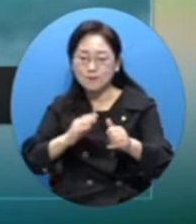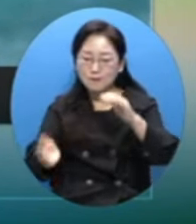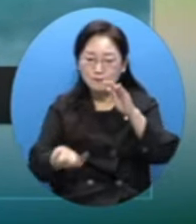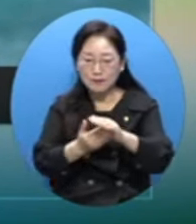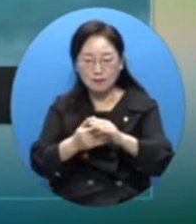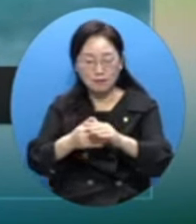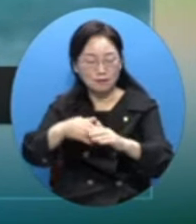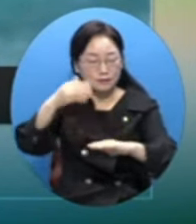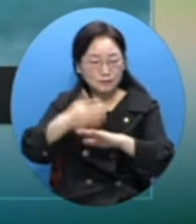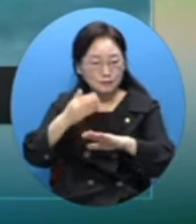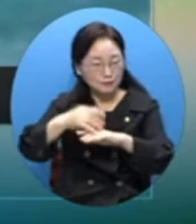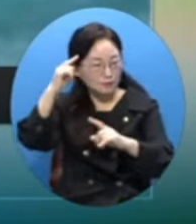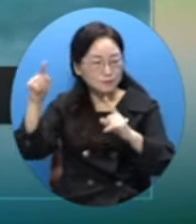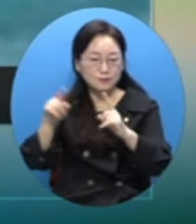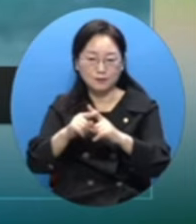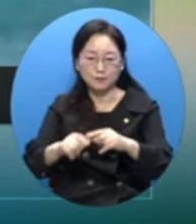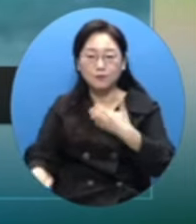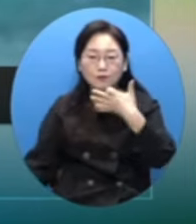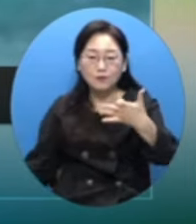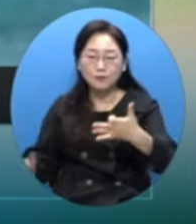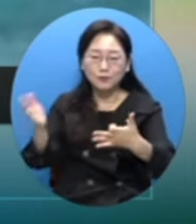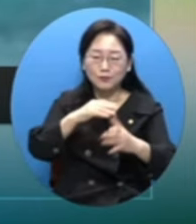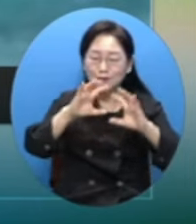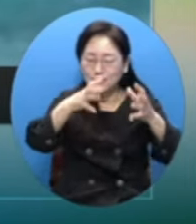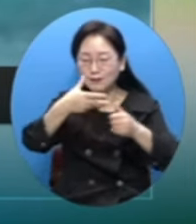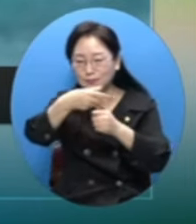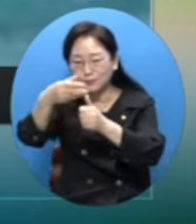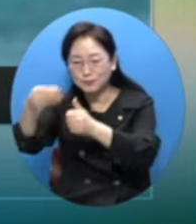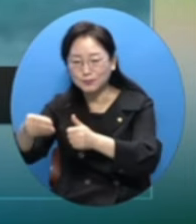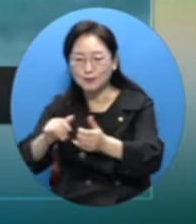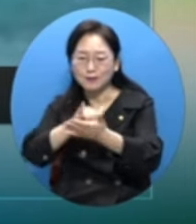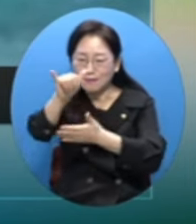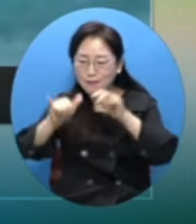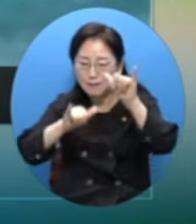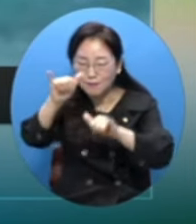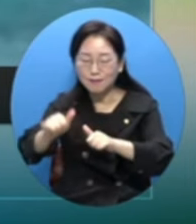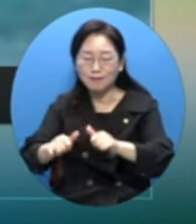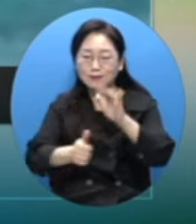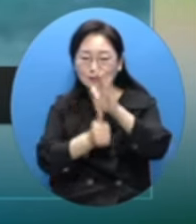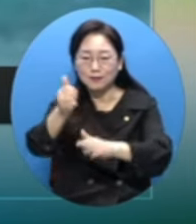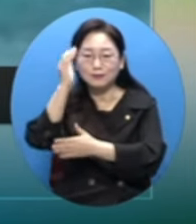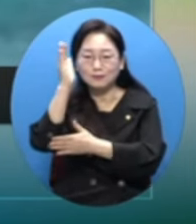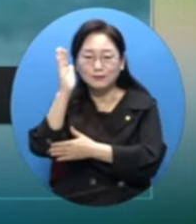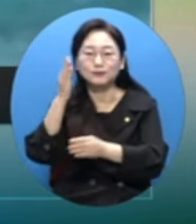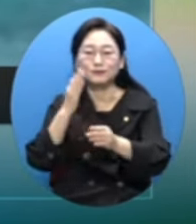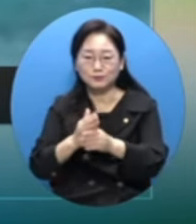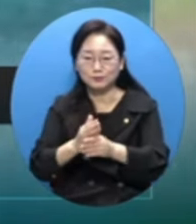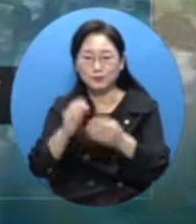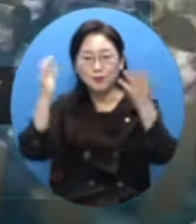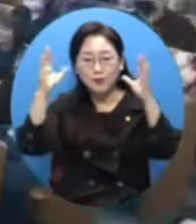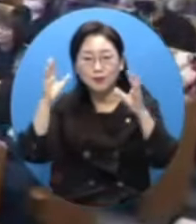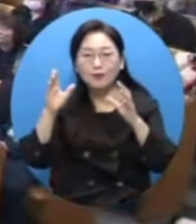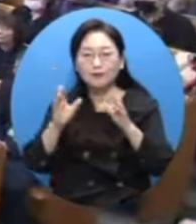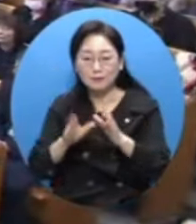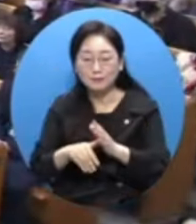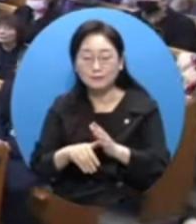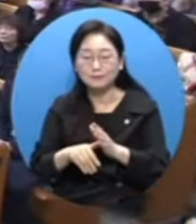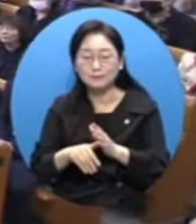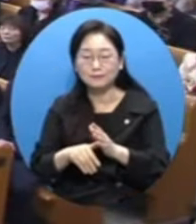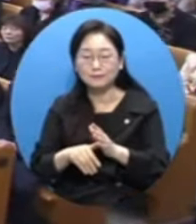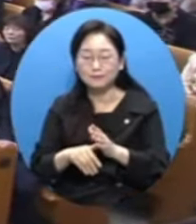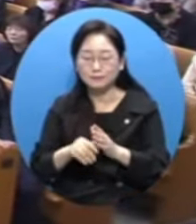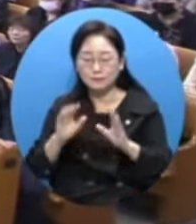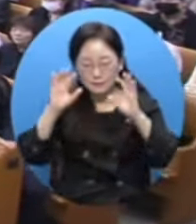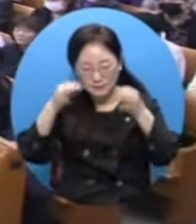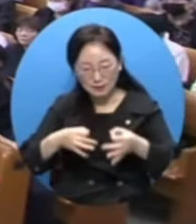되었습니다. 19살 때부터 전 세계를 다니며 희망의 메시지를 전하고 있습니다. 어린 시절 가족들과 관리 왜